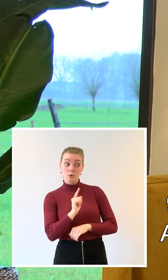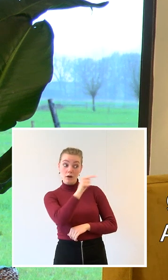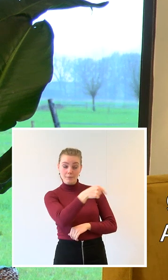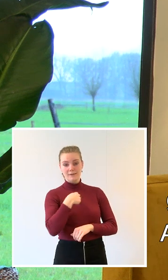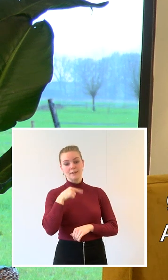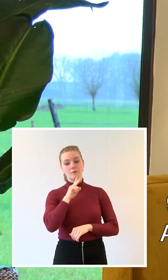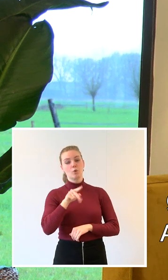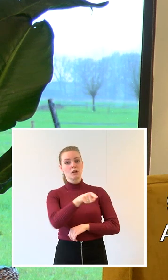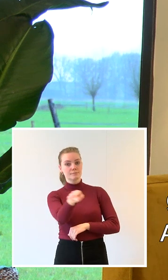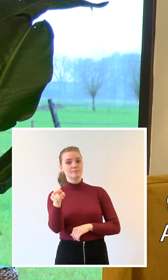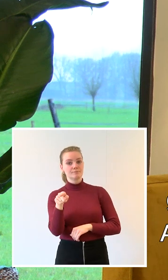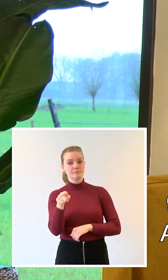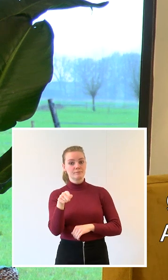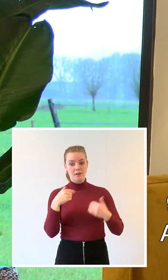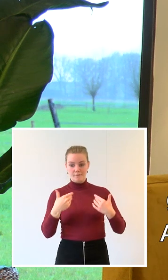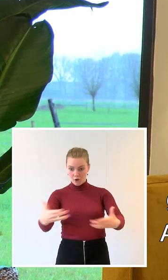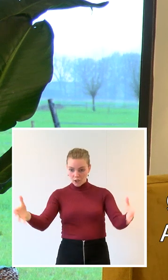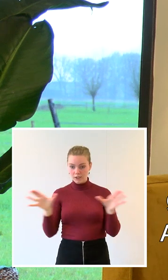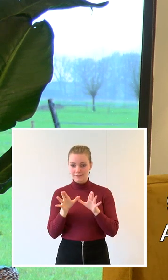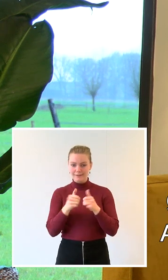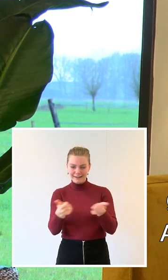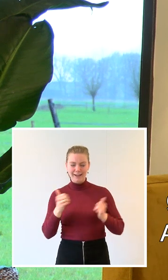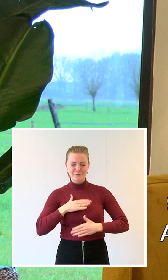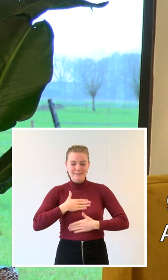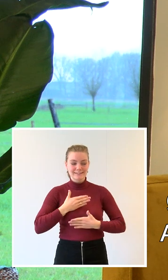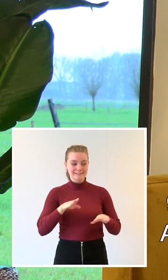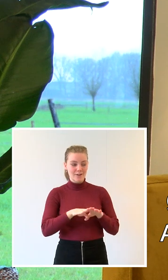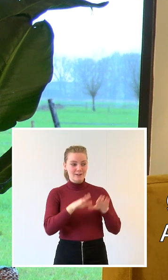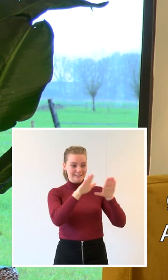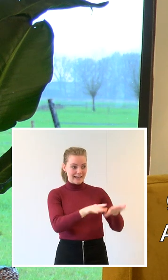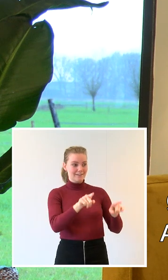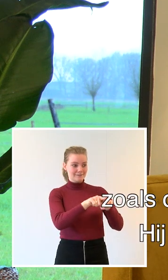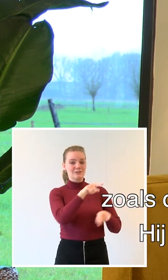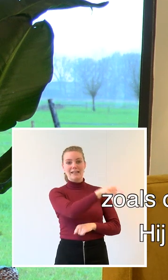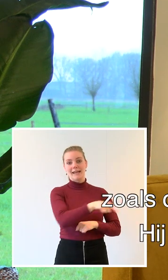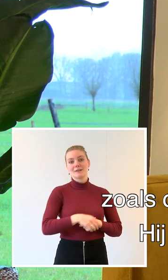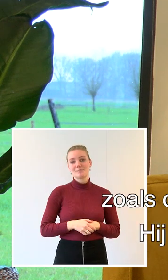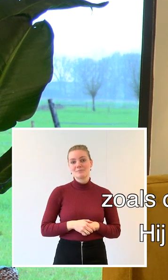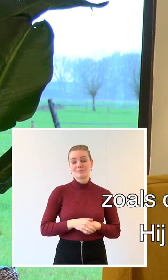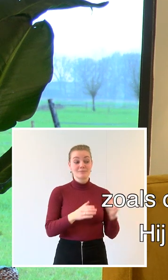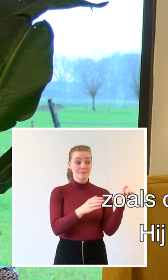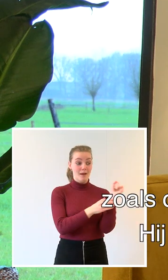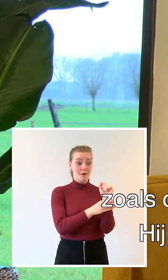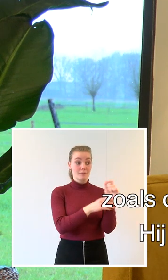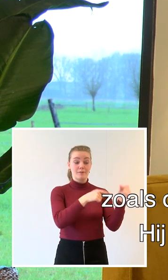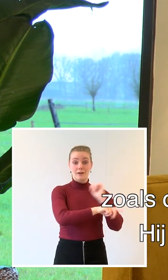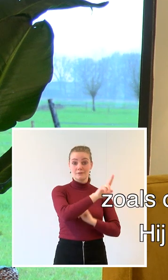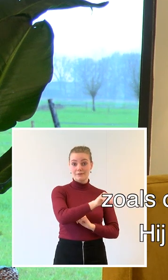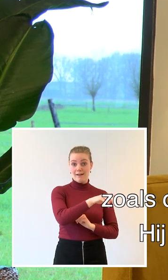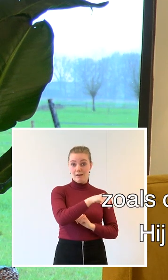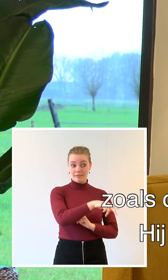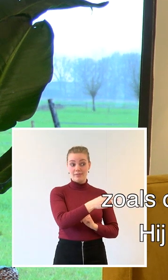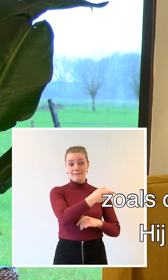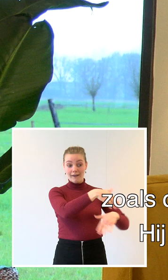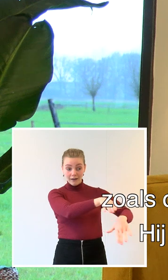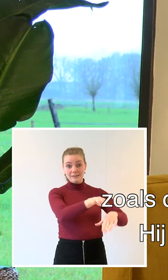wensen gezegend te worden als jij. Abraham ging uit Charan weg, zoals de Heer hem had opgedragen. Hij was